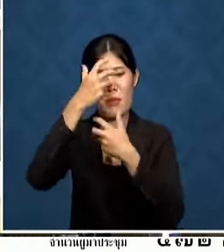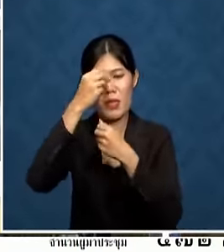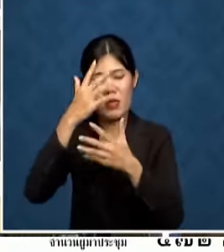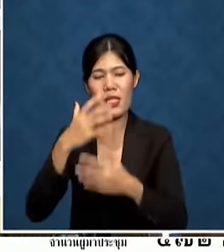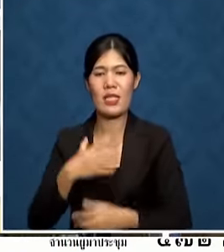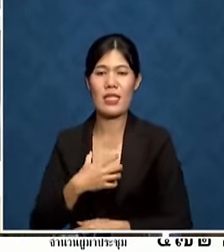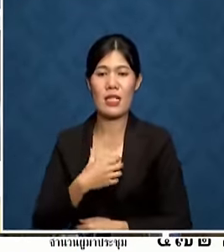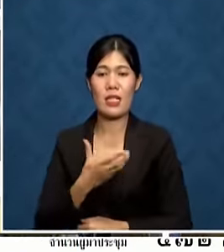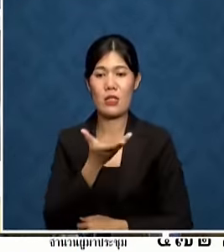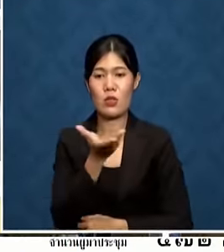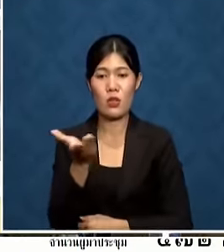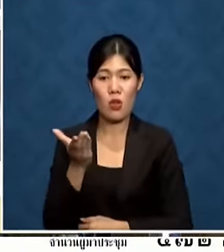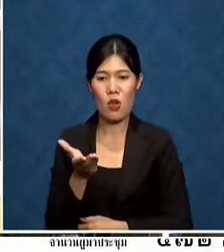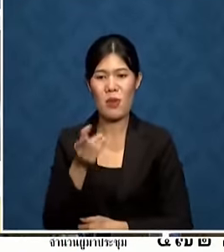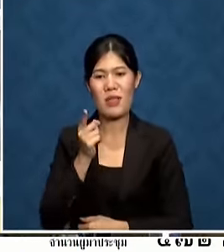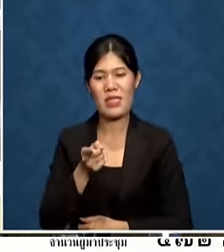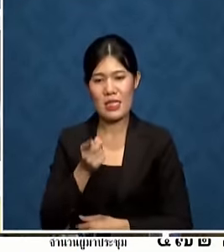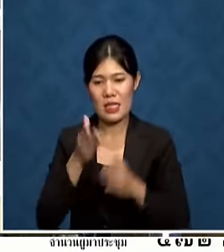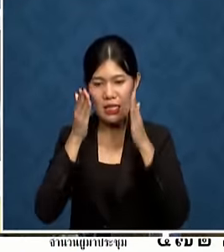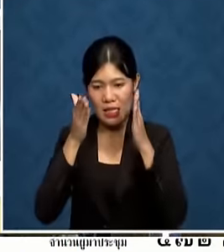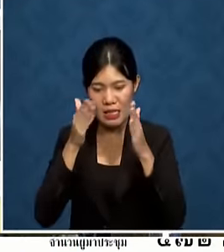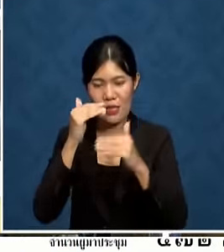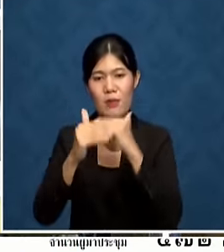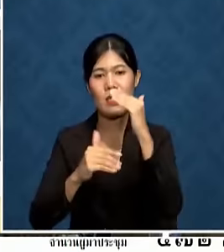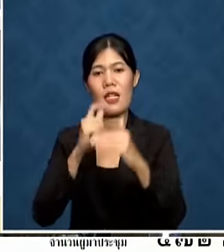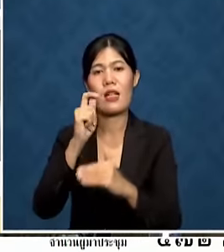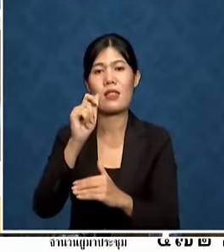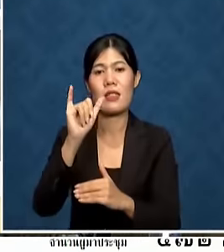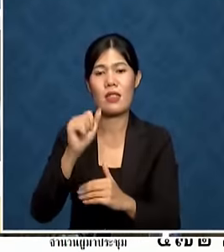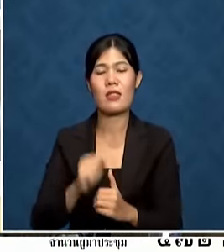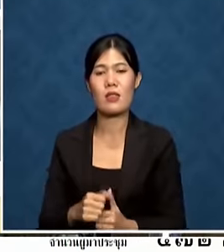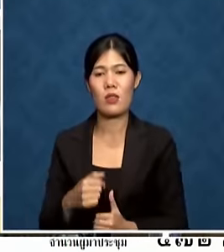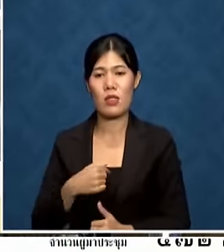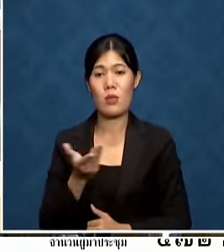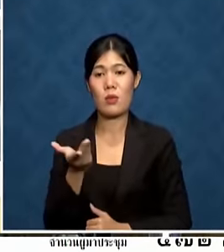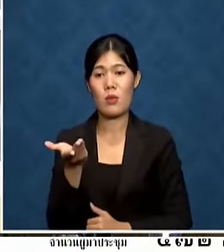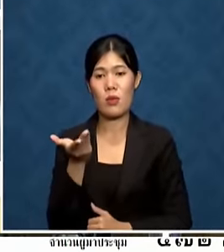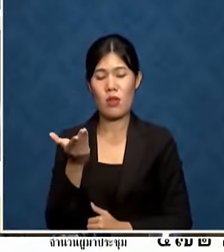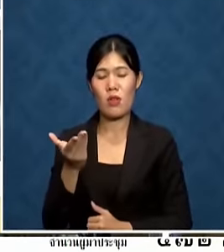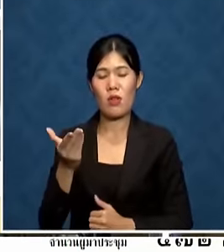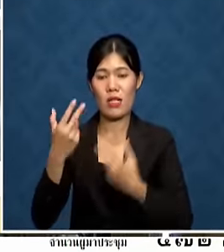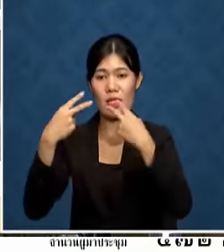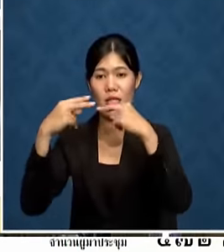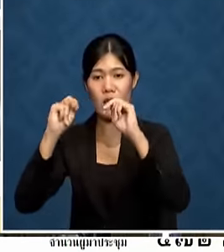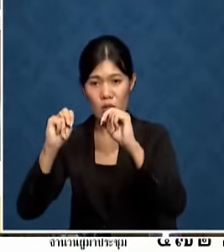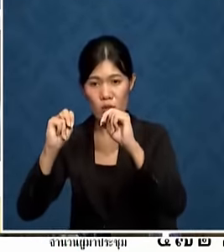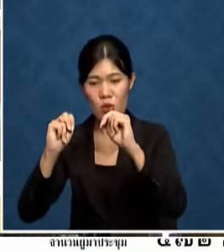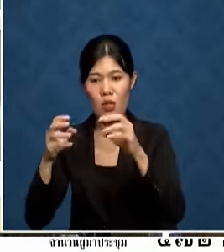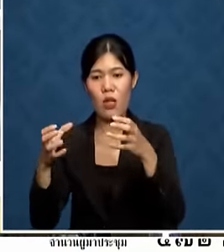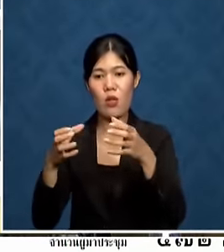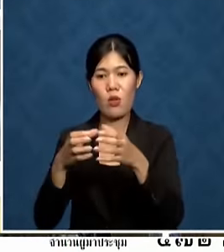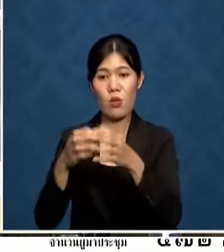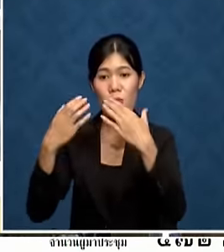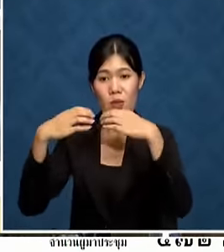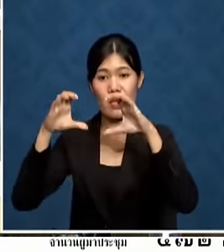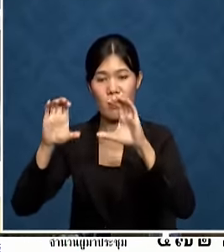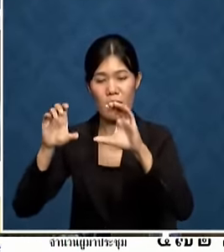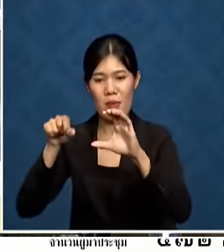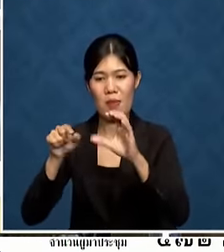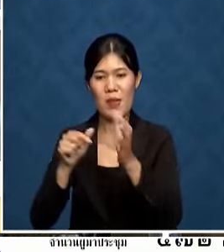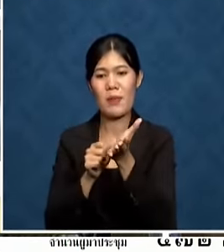พัฒนาอุตสาหกรรมนี้ได้อย่างไรทั้งหมดนี้ผมจึงขอเรียกร้องให้ท่านนายกรัฐมนตรีและรัฐบาลปรับปรุงการจัด